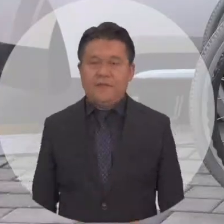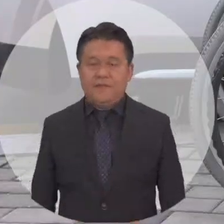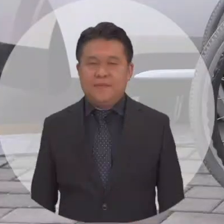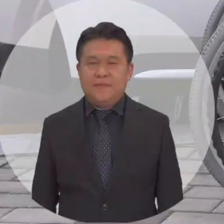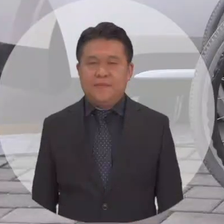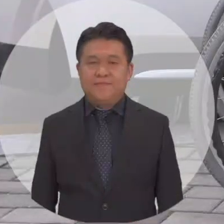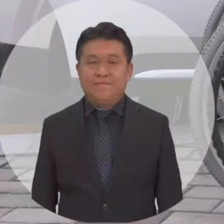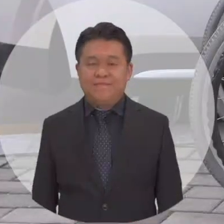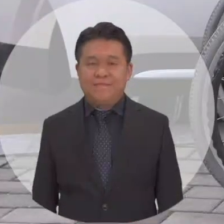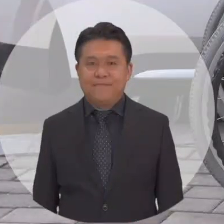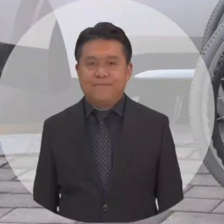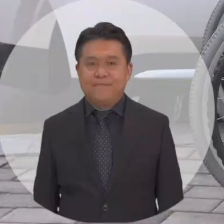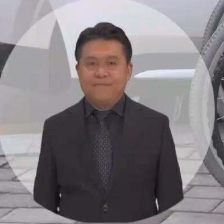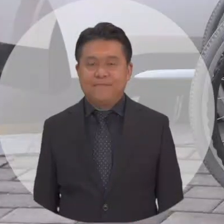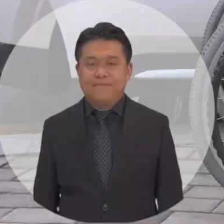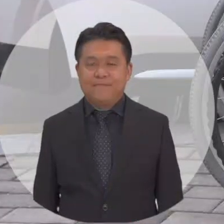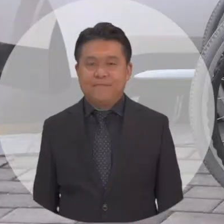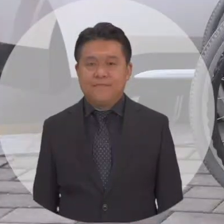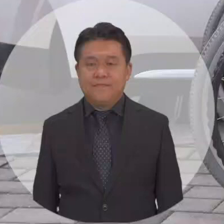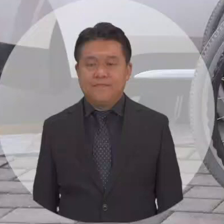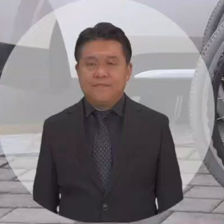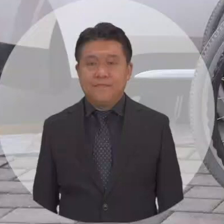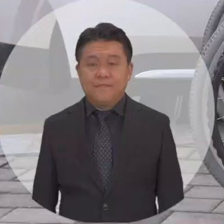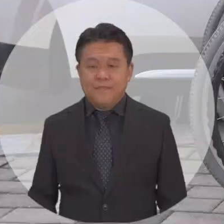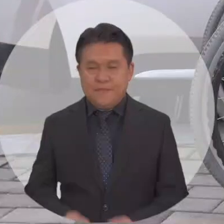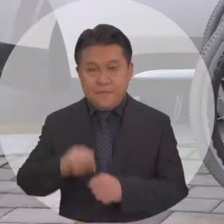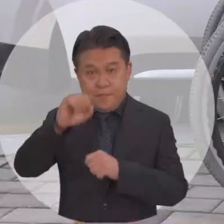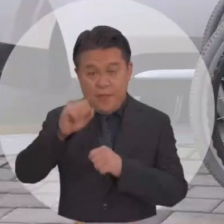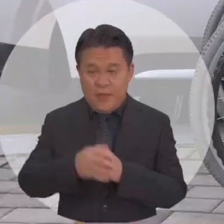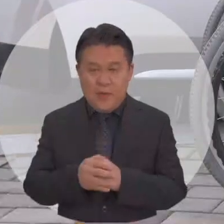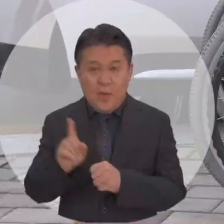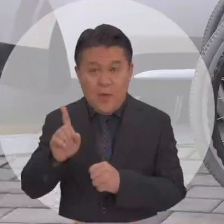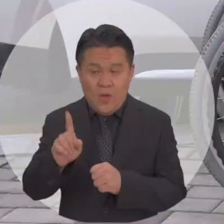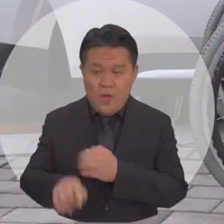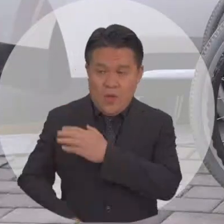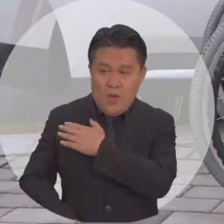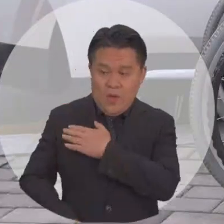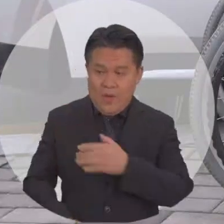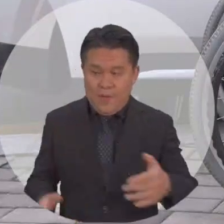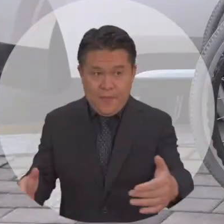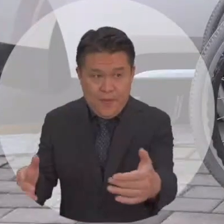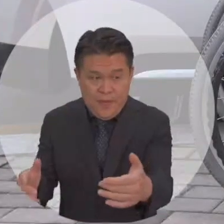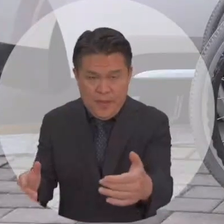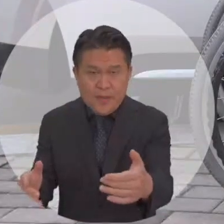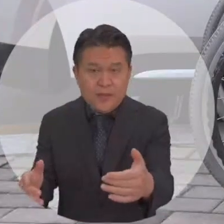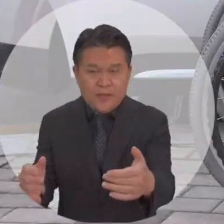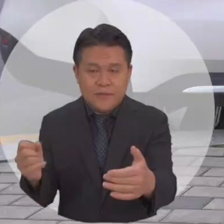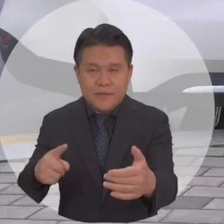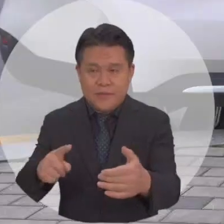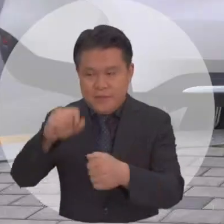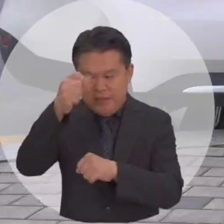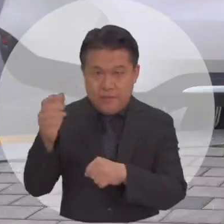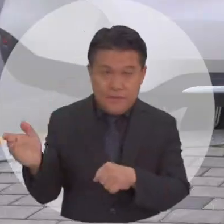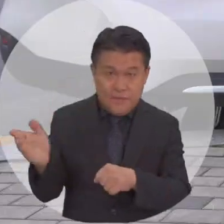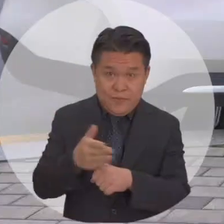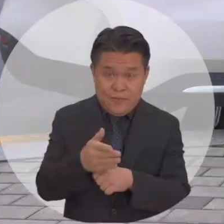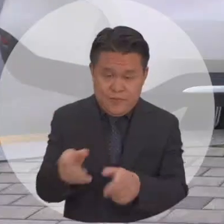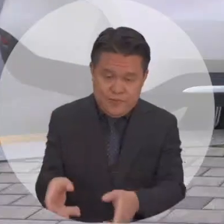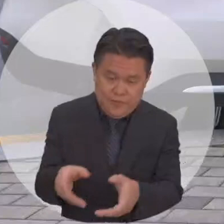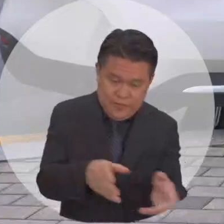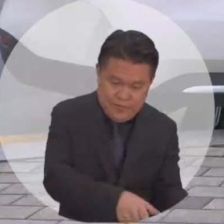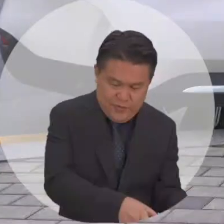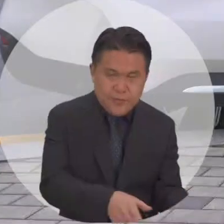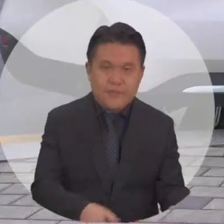한쪽 팔은 대상자의 어깨를 지지하며 대상자 다리부터 밖으로 내려줍니다. 대상자의 양쪽